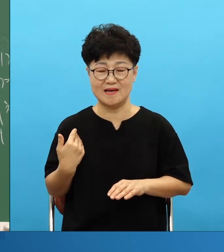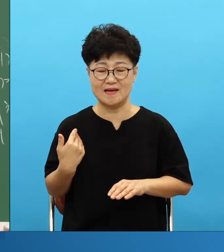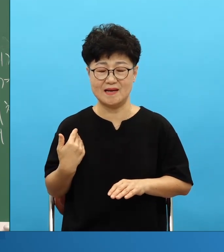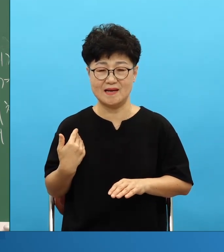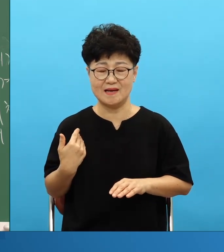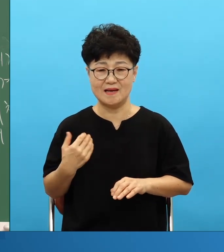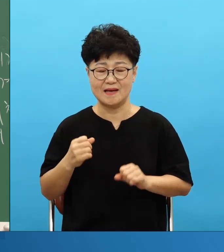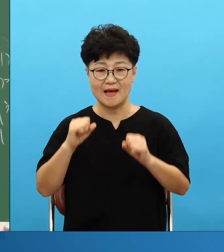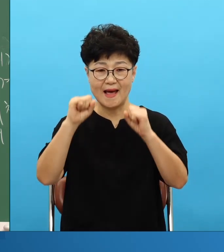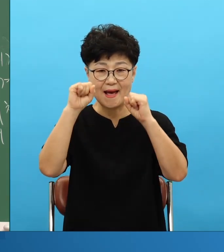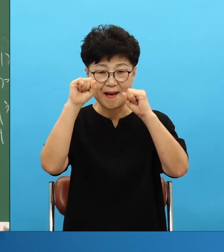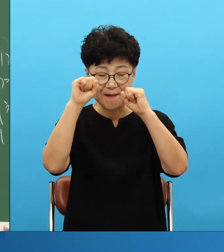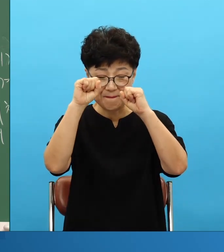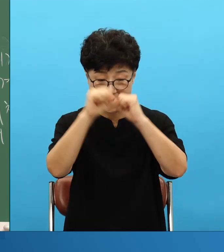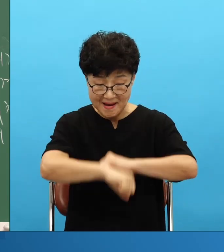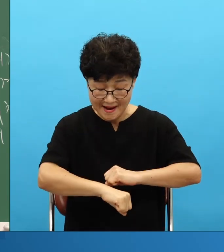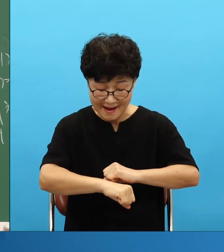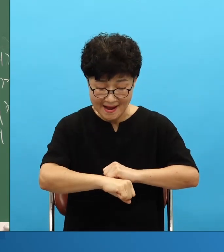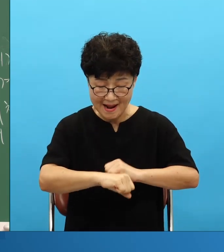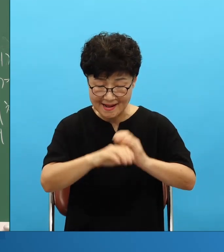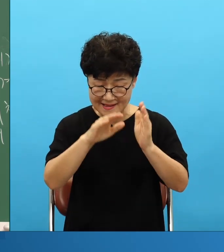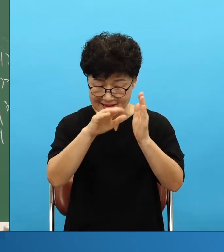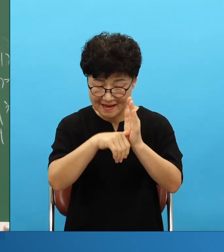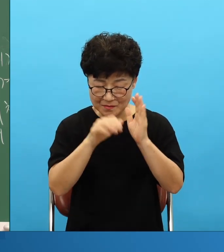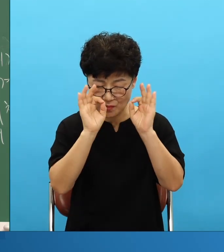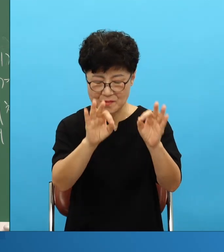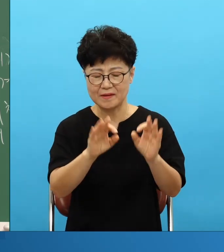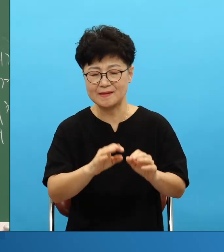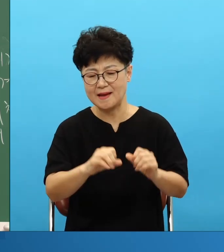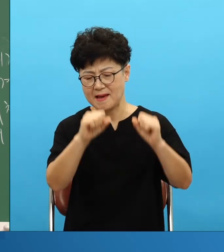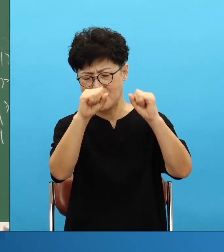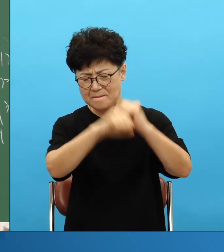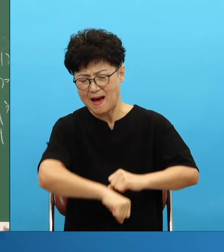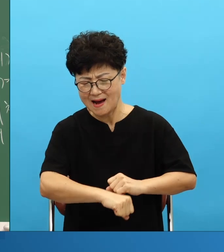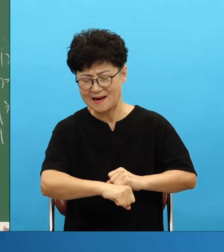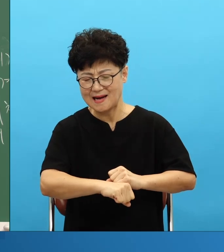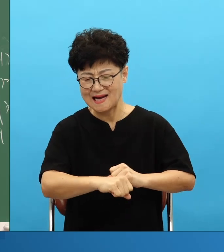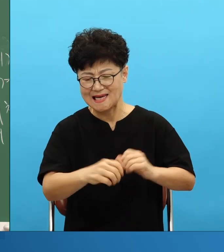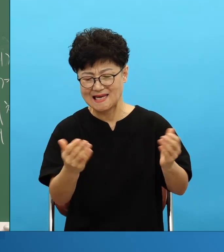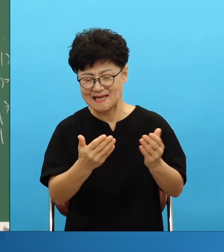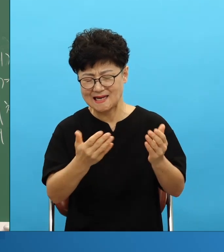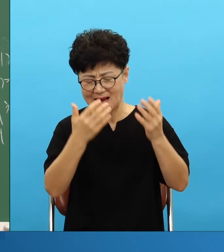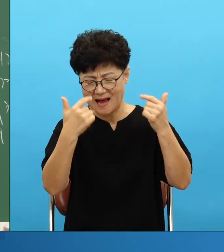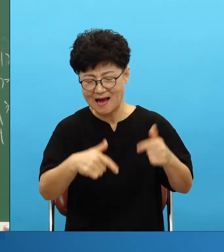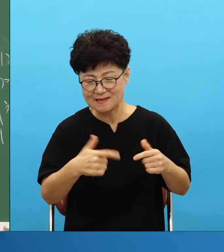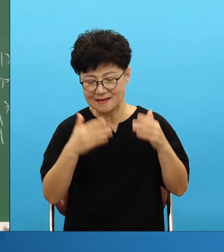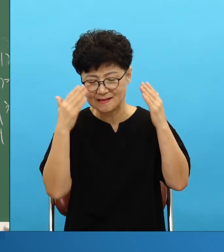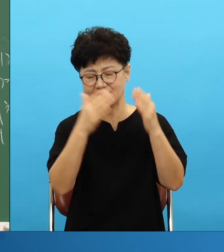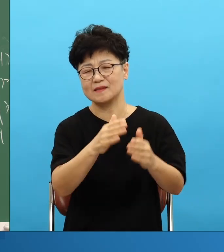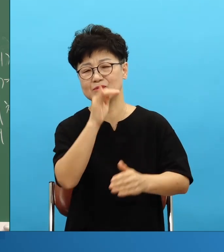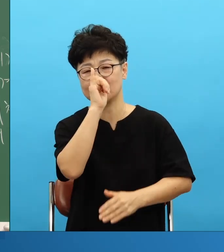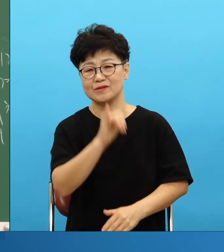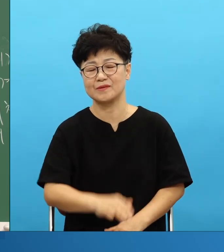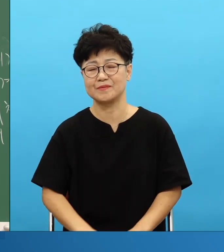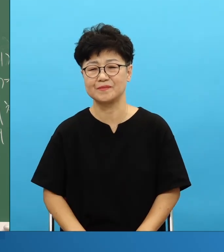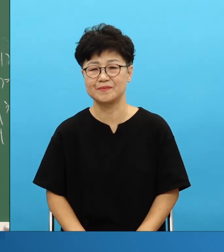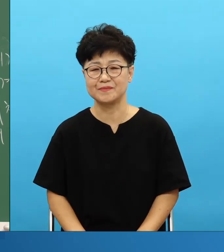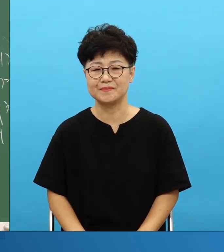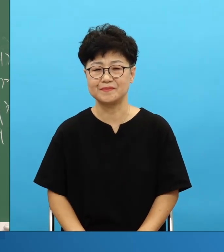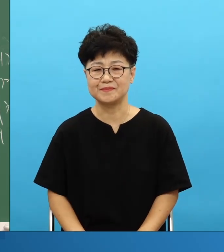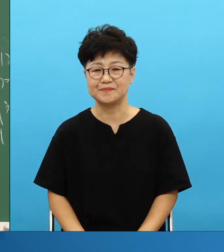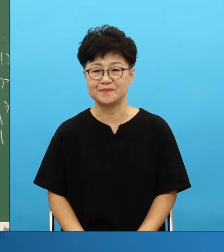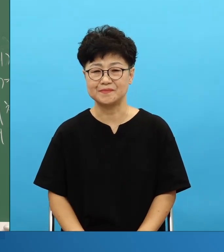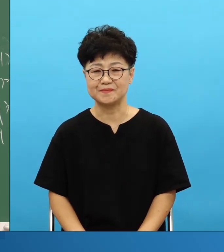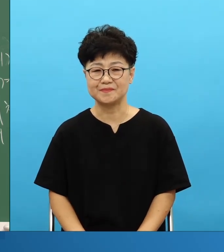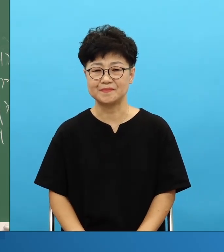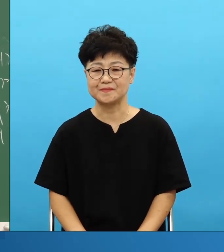많은 걸 얻어내는 데는 반드시 노하우가 있습니다. And in gaining many things, they've got the know-how for that. 어떤 사람은 모르고도 얻을 수 있는데 그건 이미 되어 있기